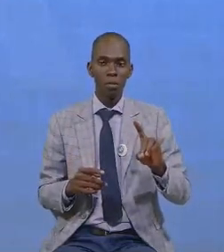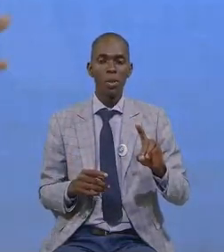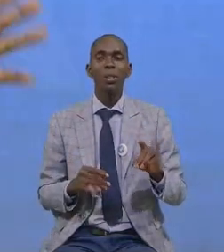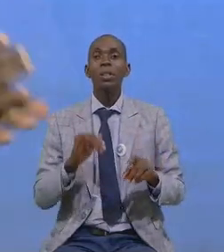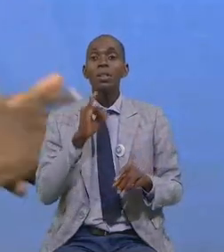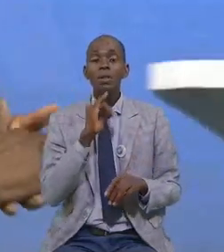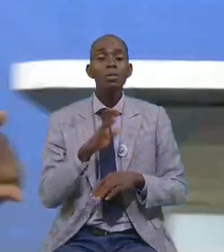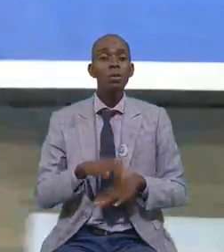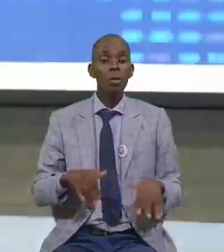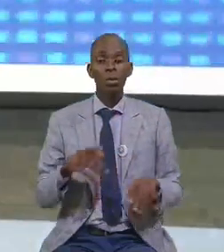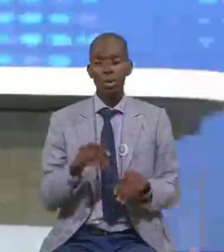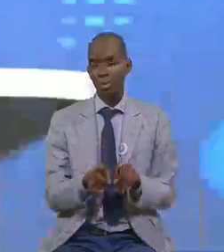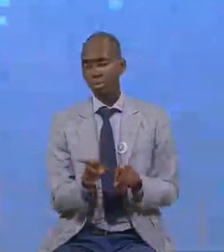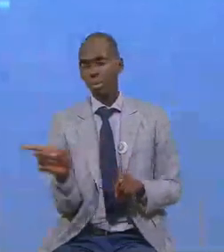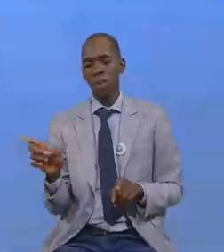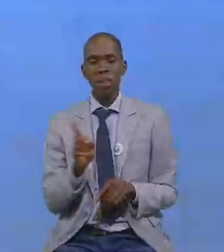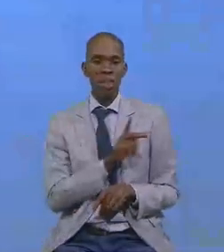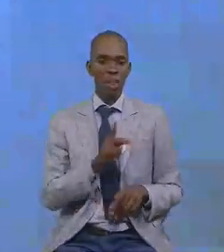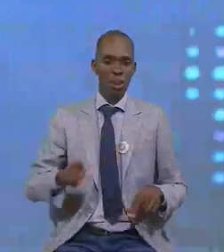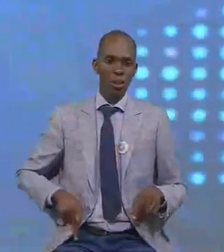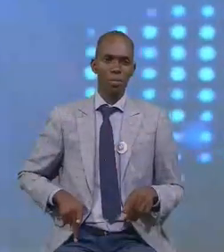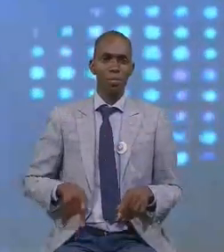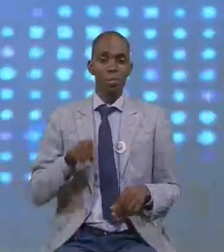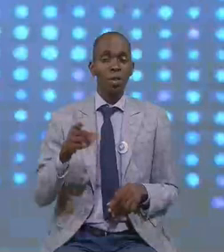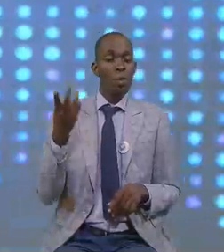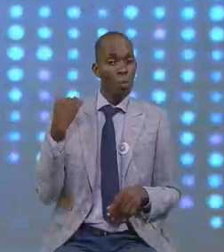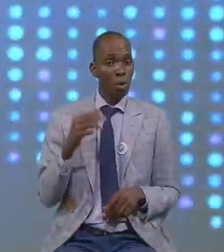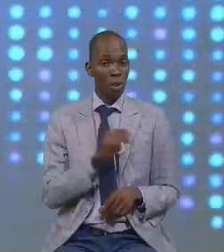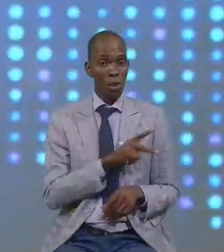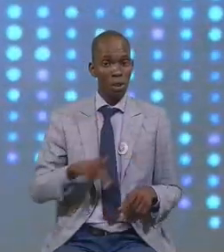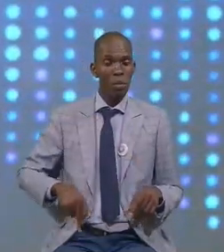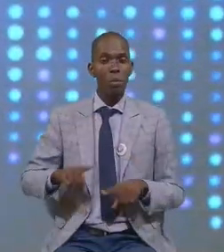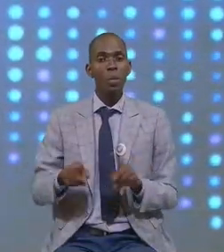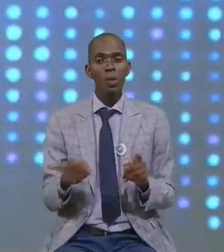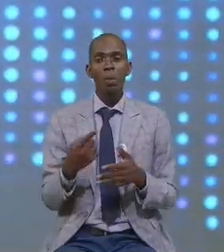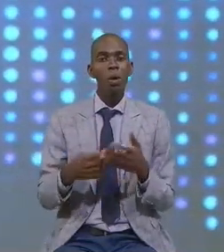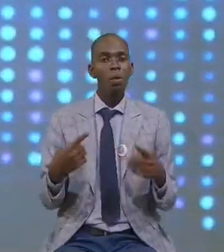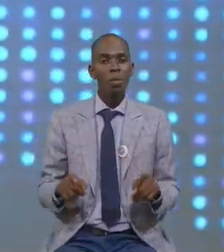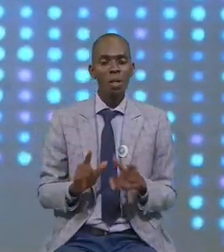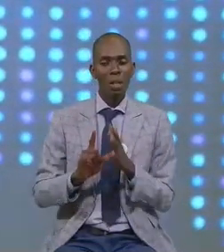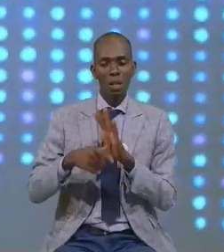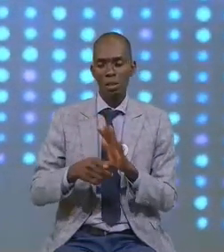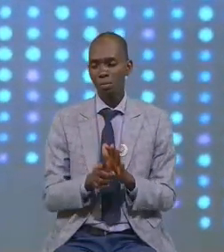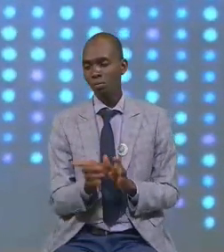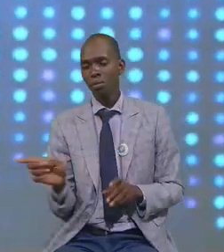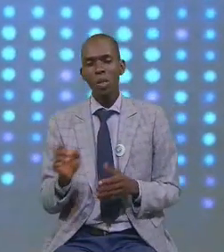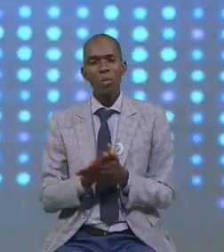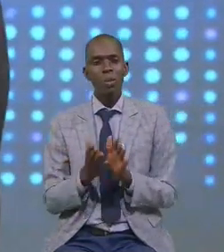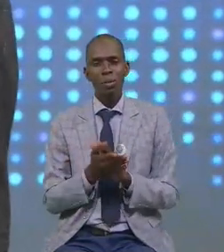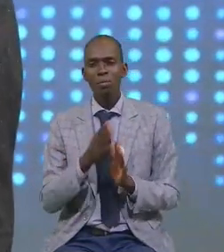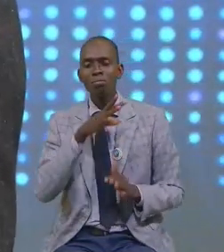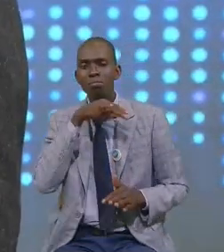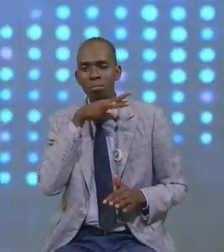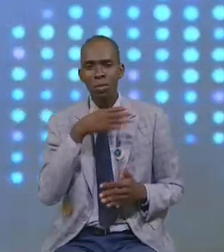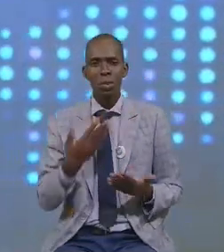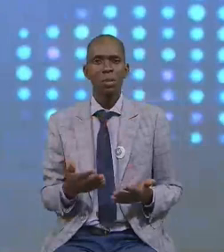Le roi prodigue, il était roi, mais il était devenu prodigue. Il était devenu pollué, il était